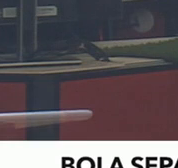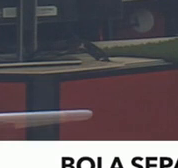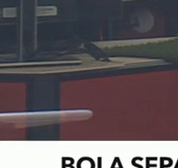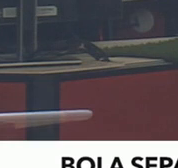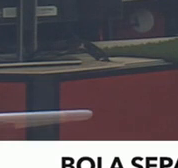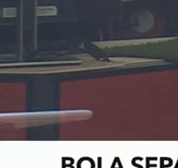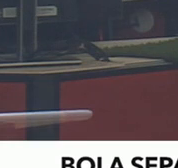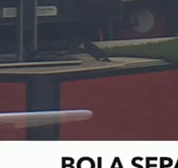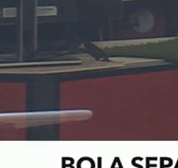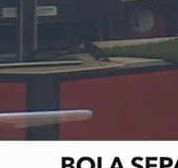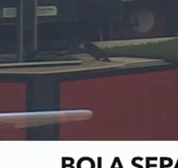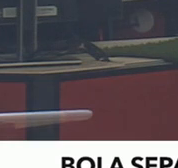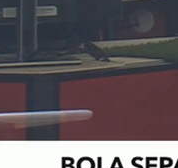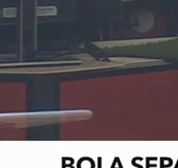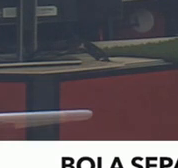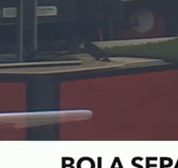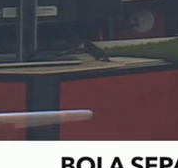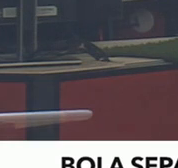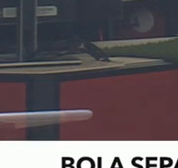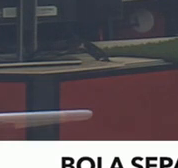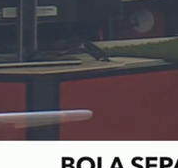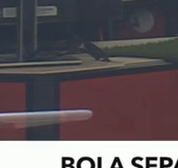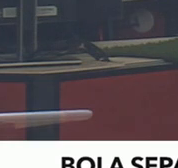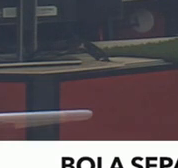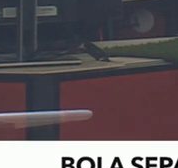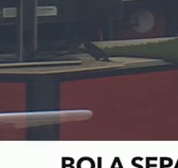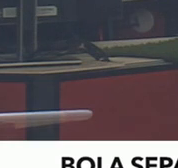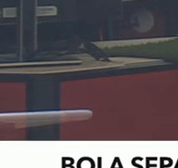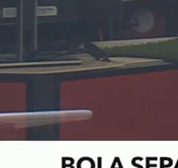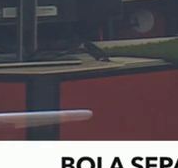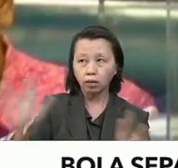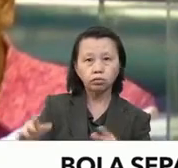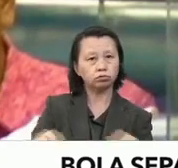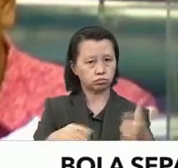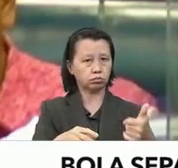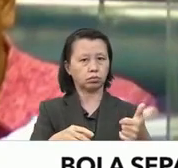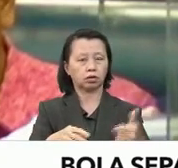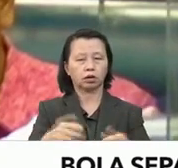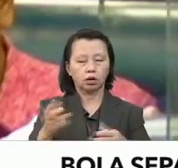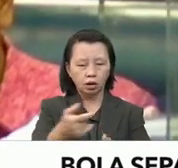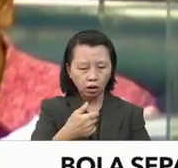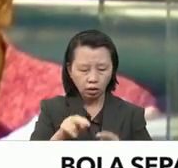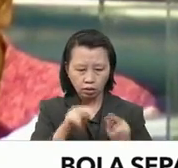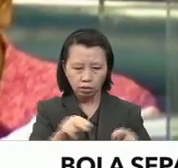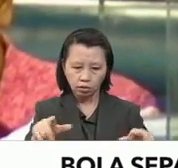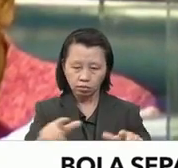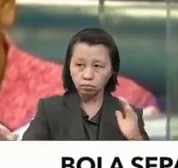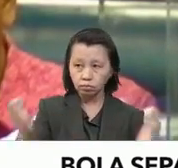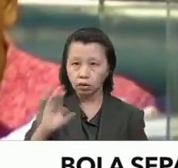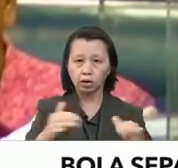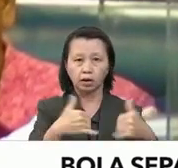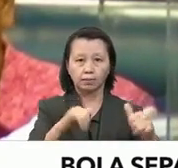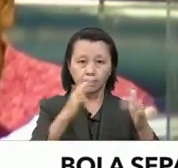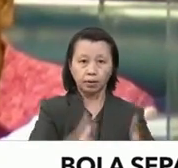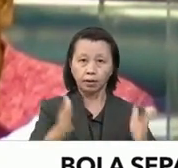Gramedia pola semasa kejauhan AFF Suzuki Cup 2022 Sil perbandingan yang dilakukan di antara